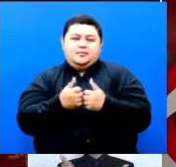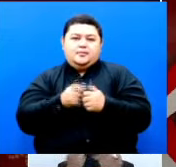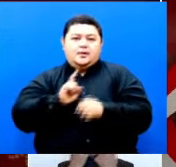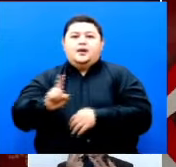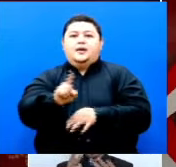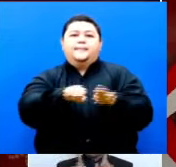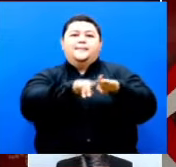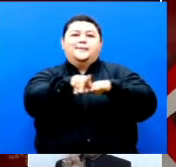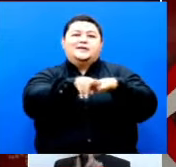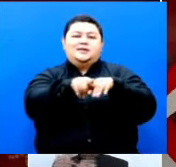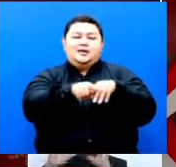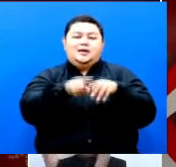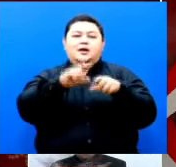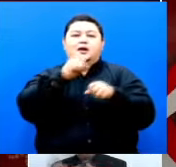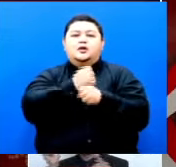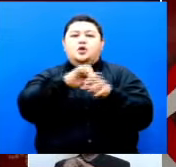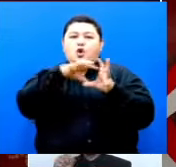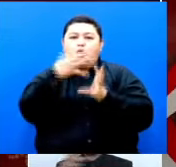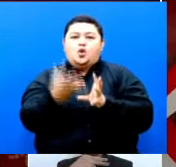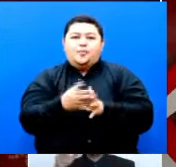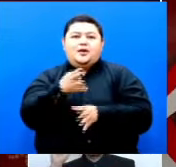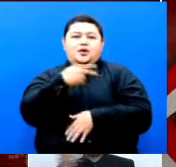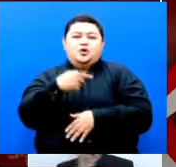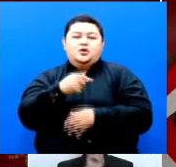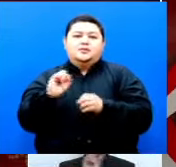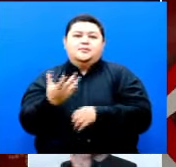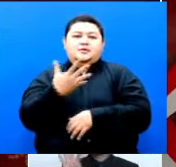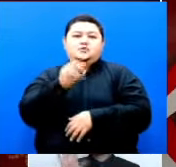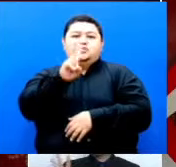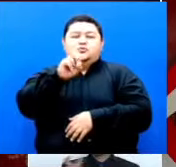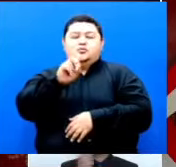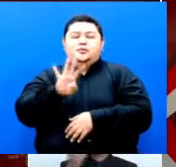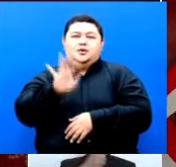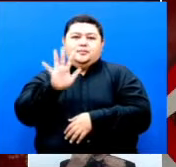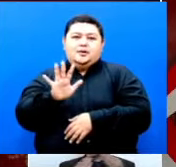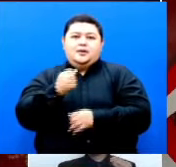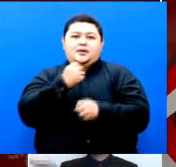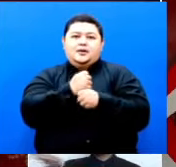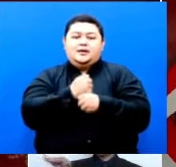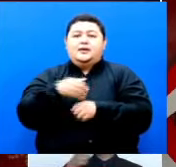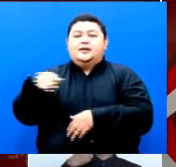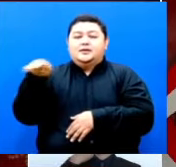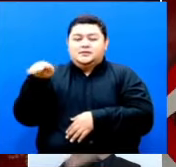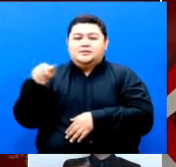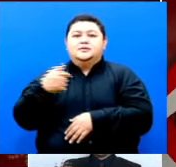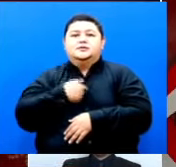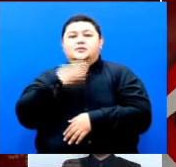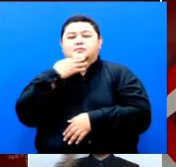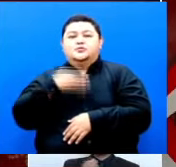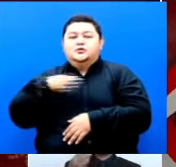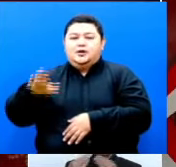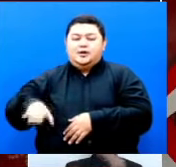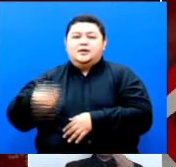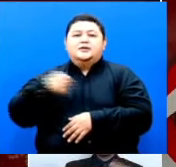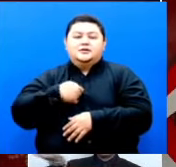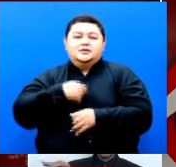globalmenuju IndonesiaEmas2045.Tentang GenerasiZ.SayajugamemilikianakdariGenerasiZ. InsyaAllah,untukanak-anak